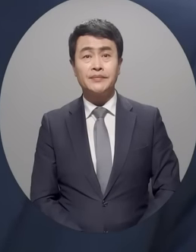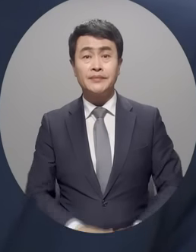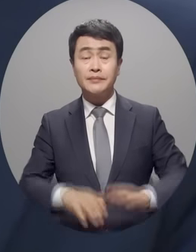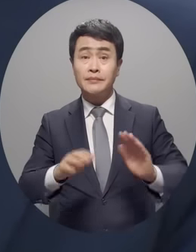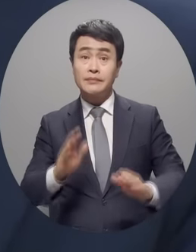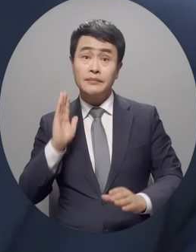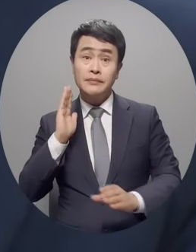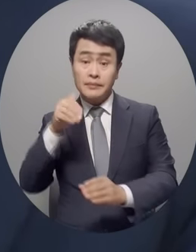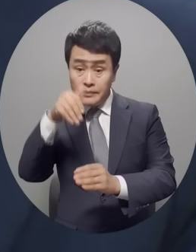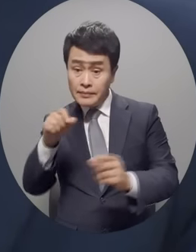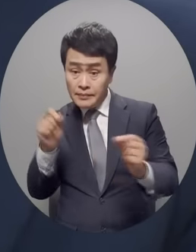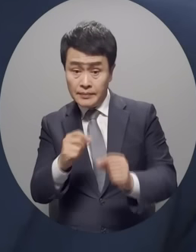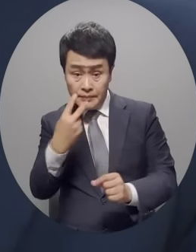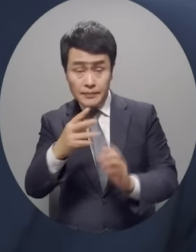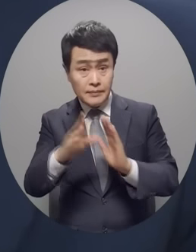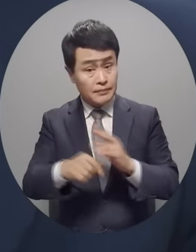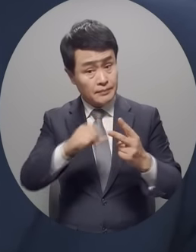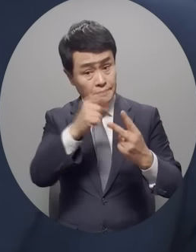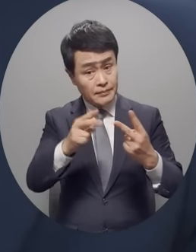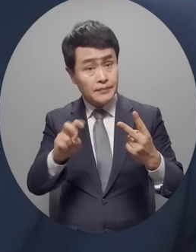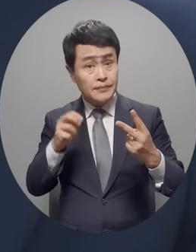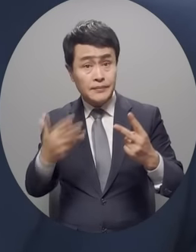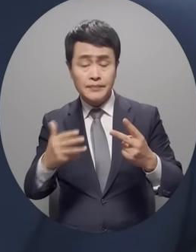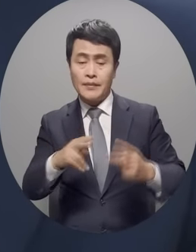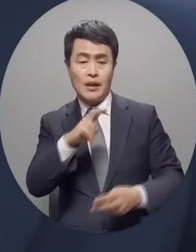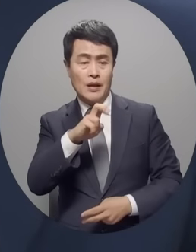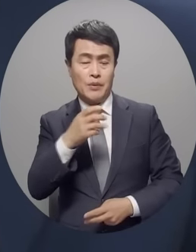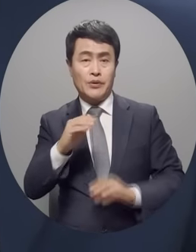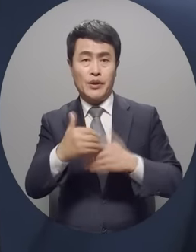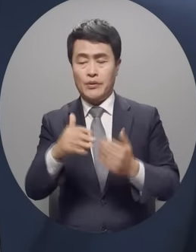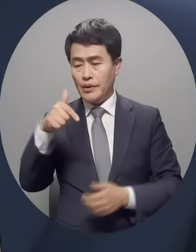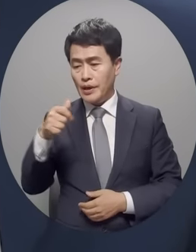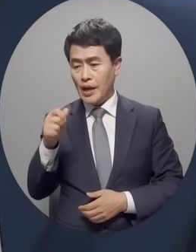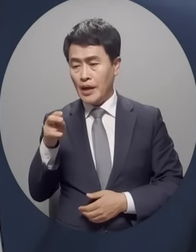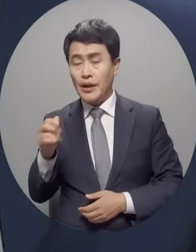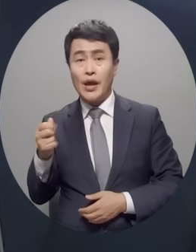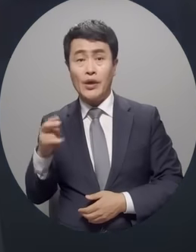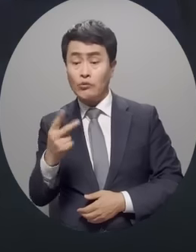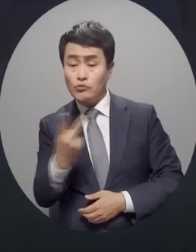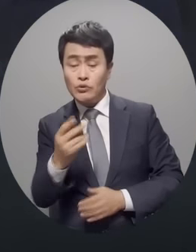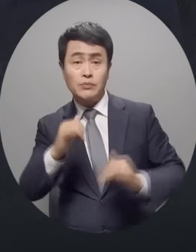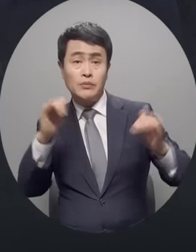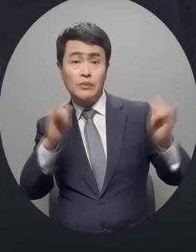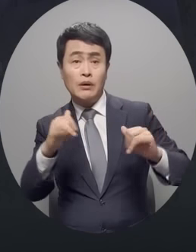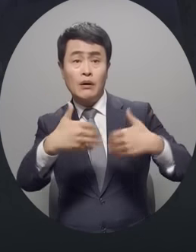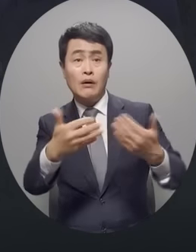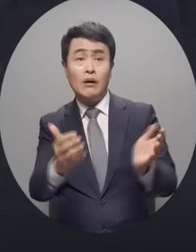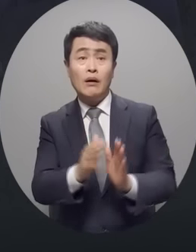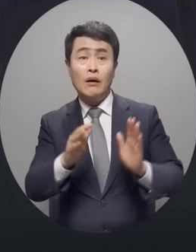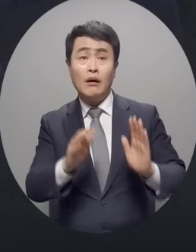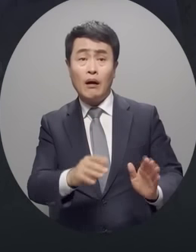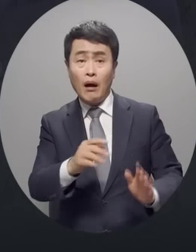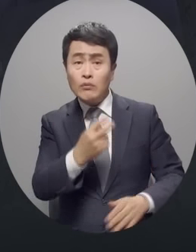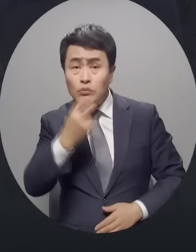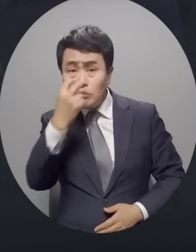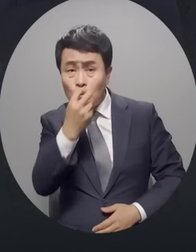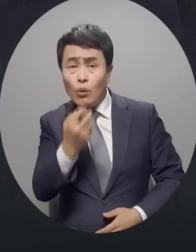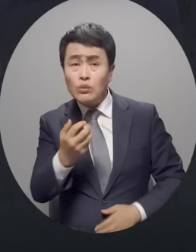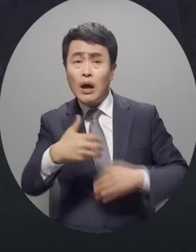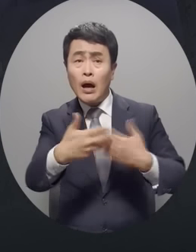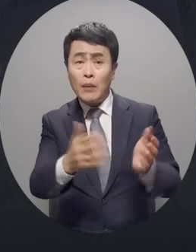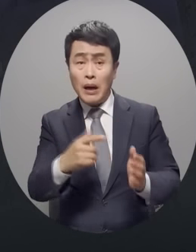대선을 앞둔 2022년 2월 28일 명태균, 강혜경 두 사람의 전화 통화. 하여튼 조사 돌리면서 할